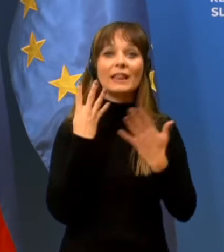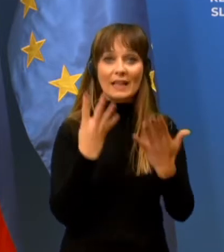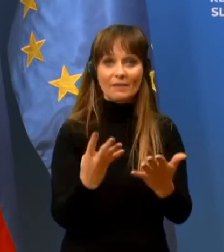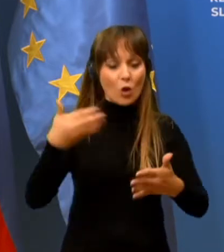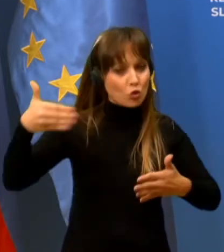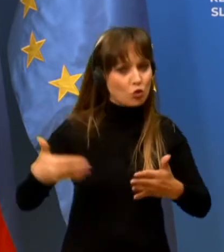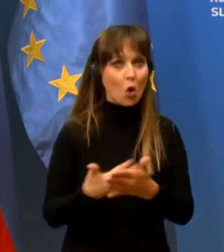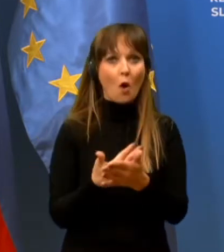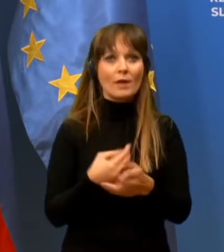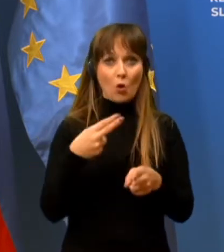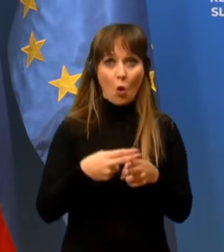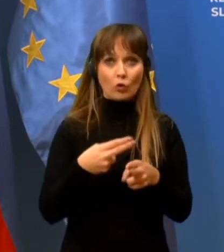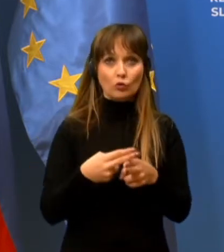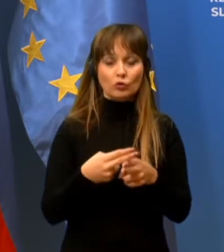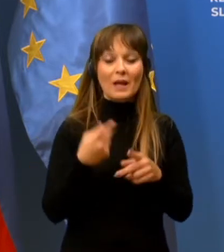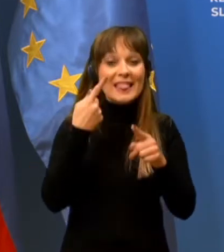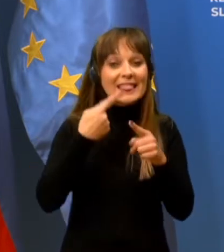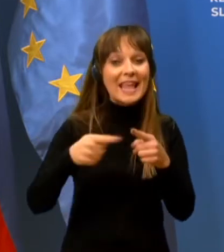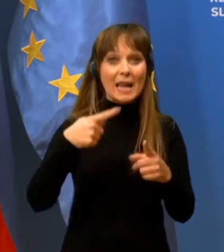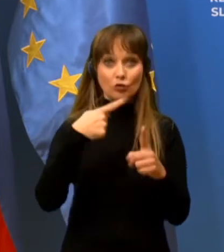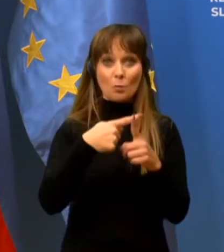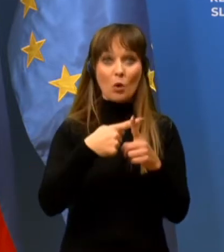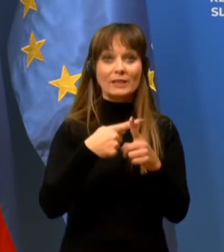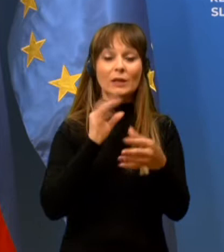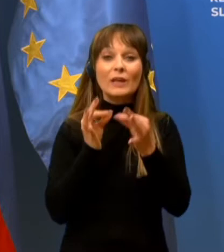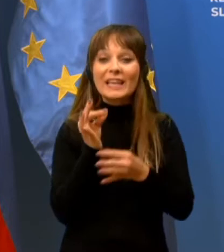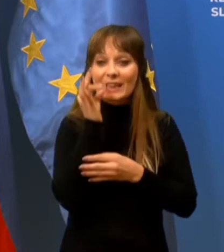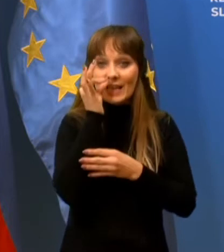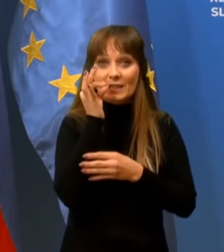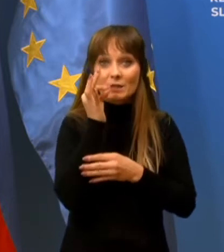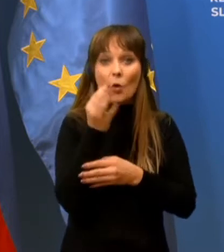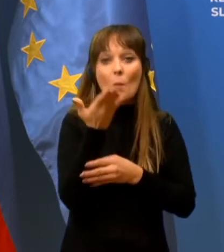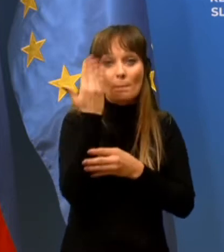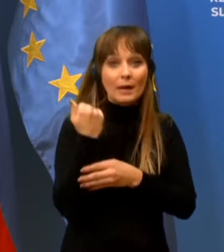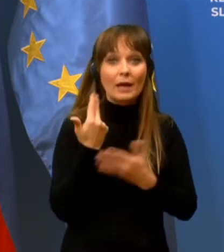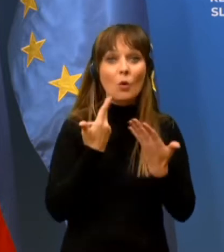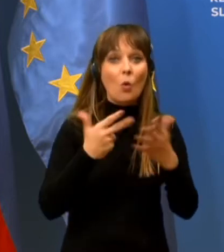794 novih okužb. Delež pozitivnih testov je znašal